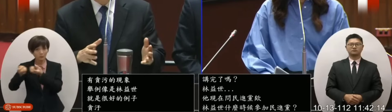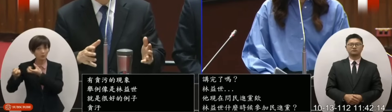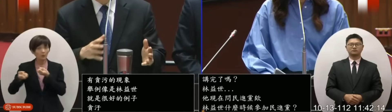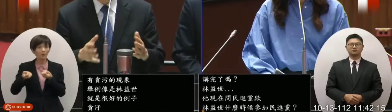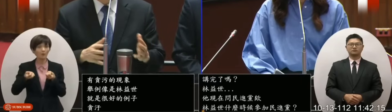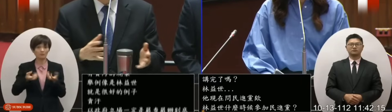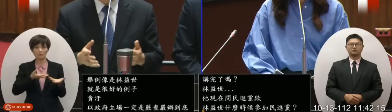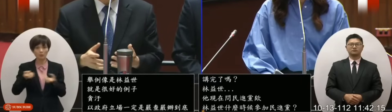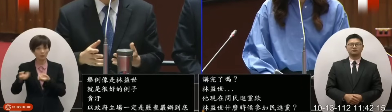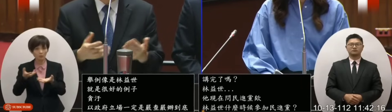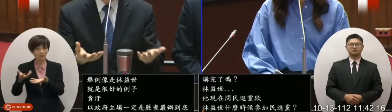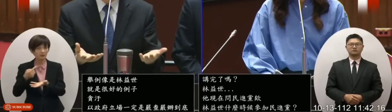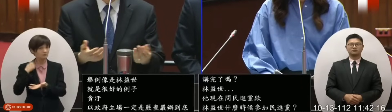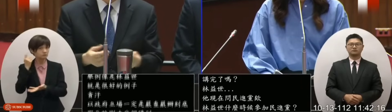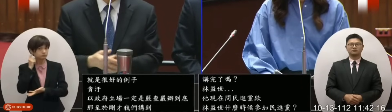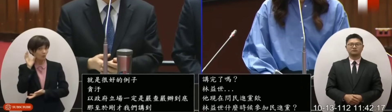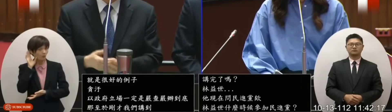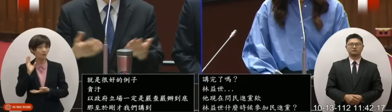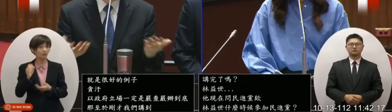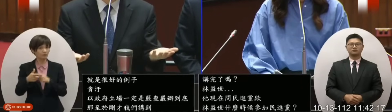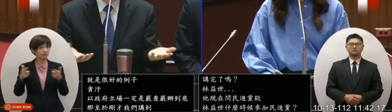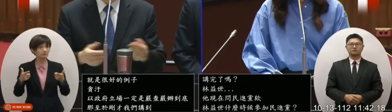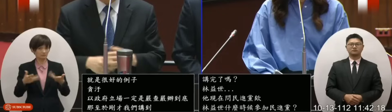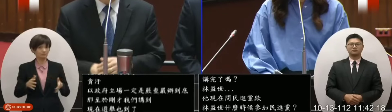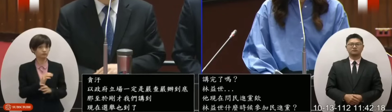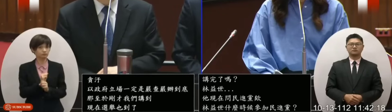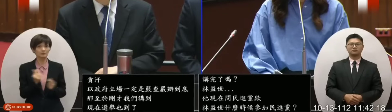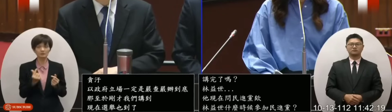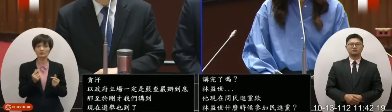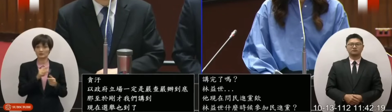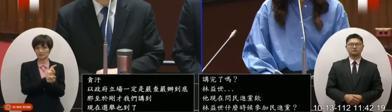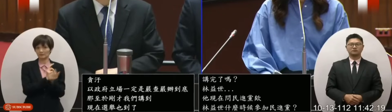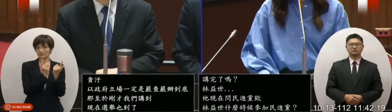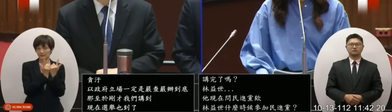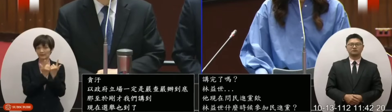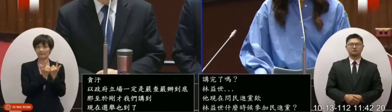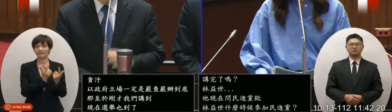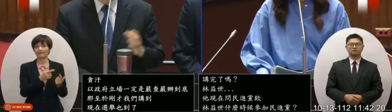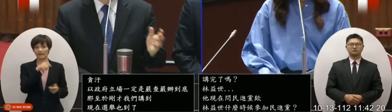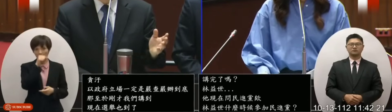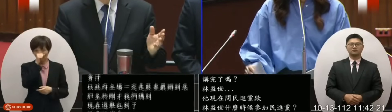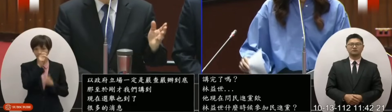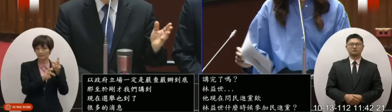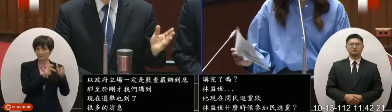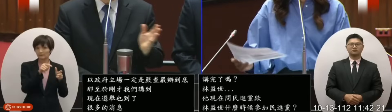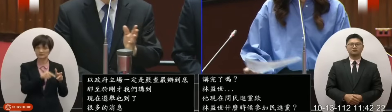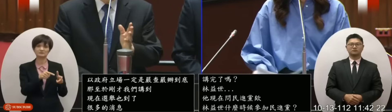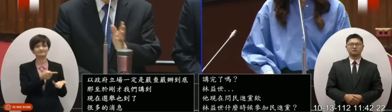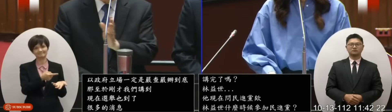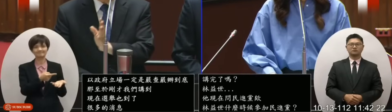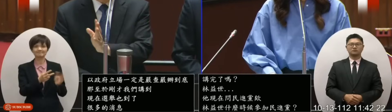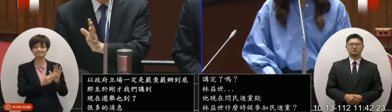出现，这我们要特别小心。我举一个很明显的例子，林北好友就是这样的一个例子嘛，所以我觉得民